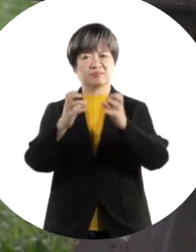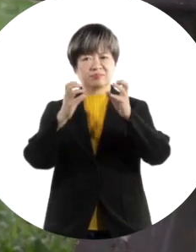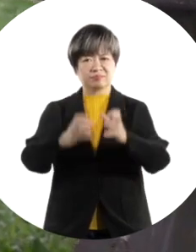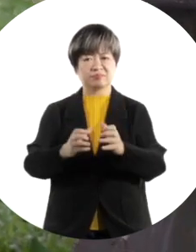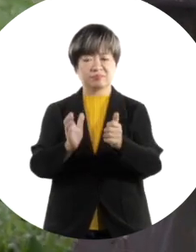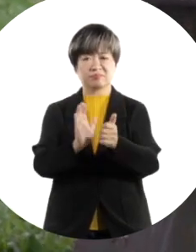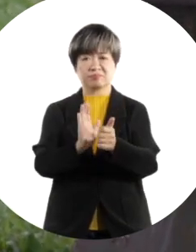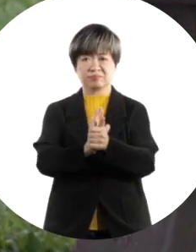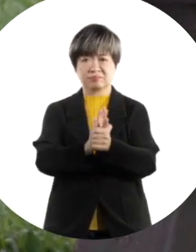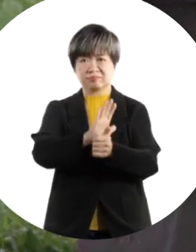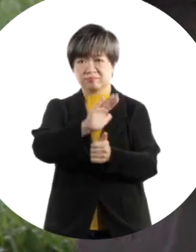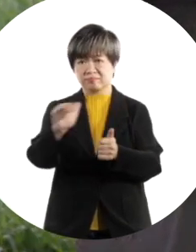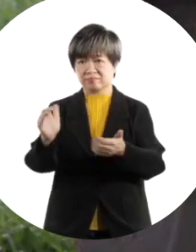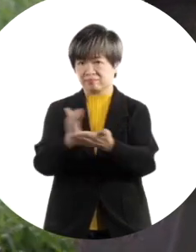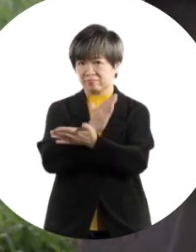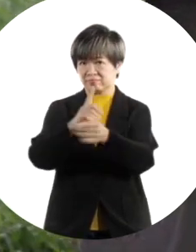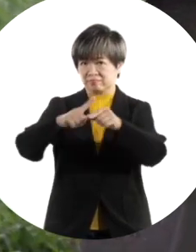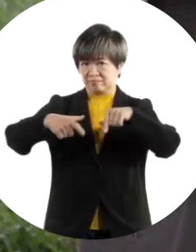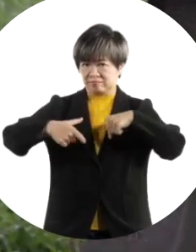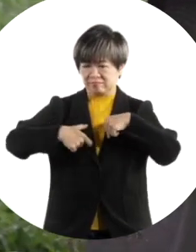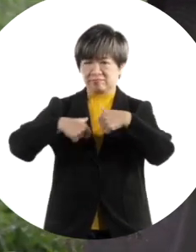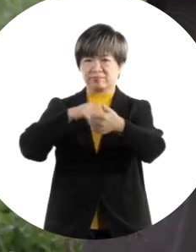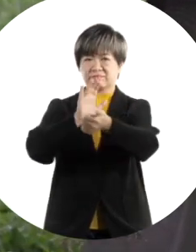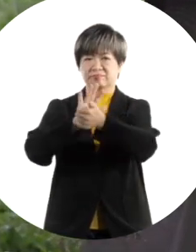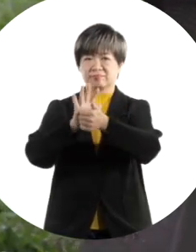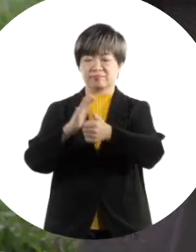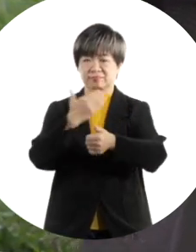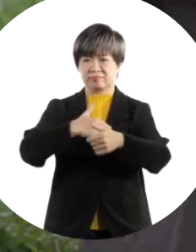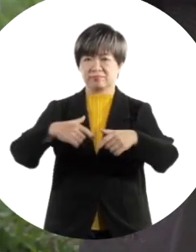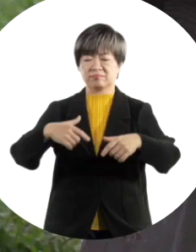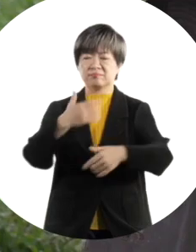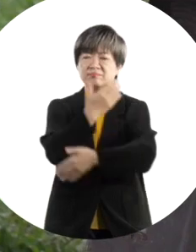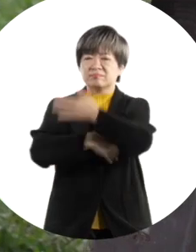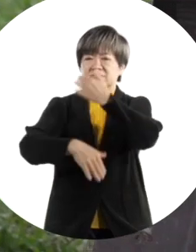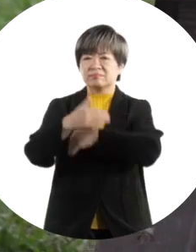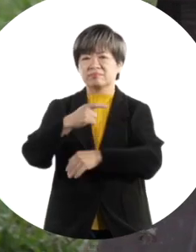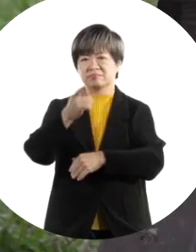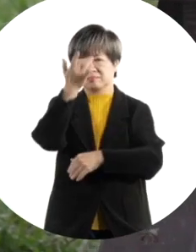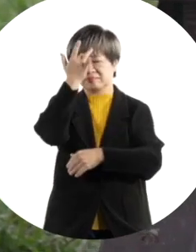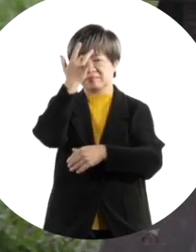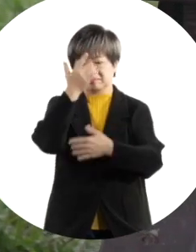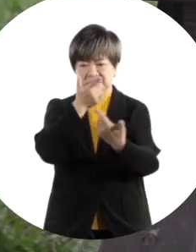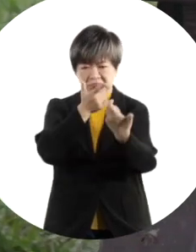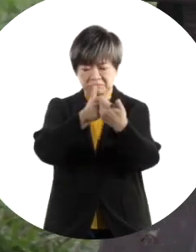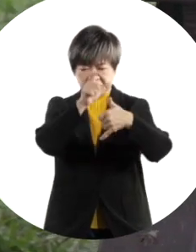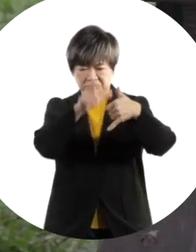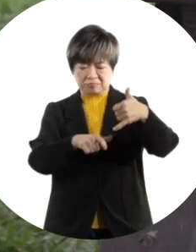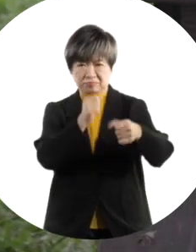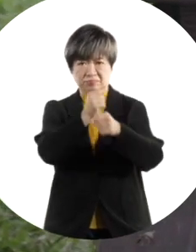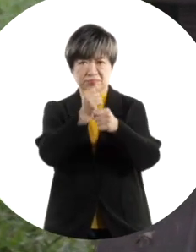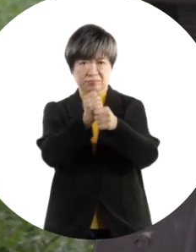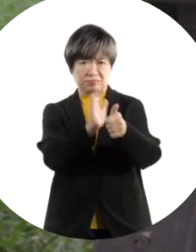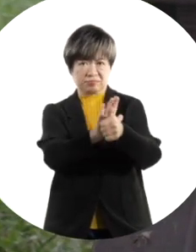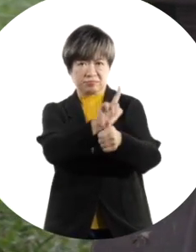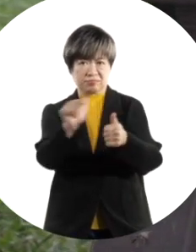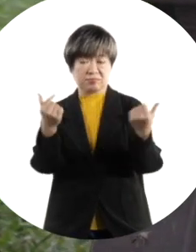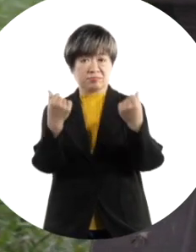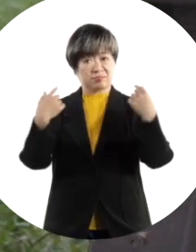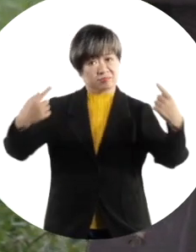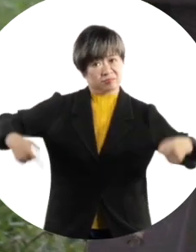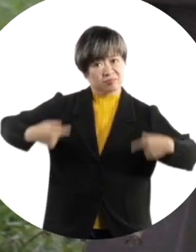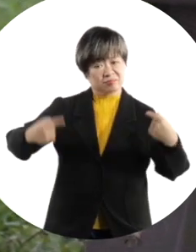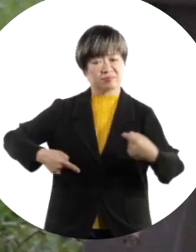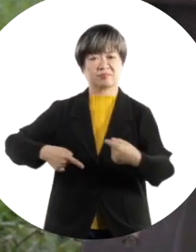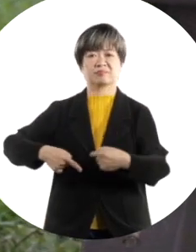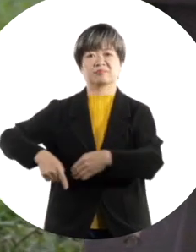有辅具评估中心，可以帮助我们的身心障碍者量身定做适合的辅具，例如轮